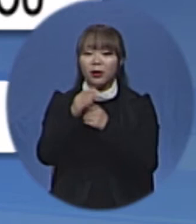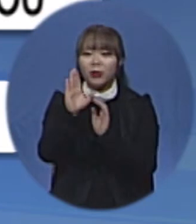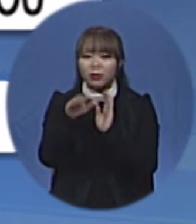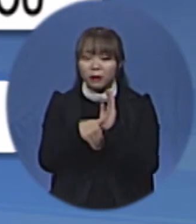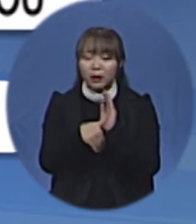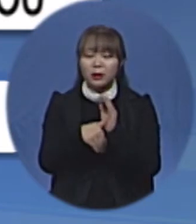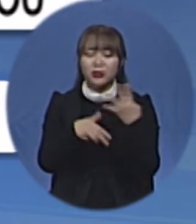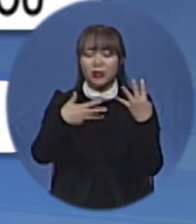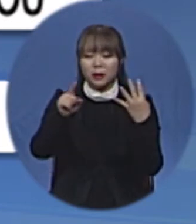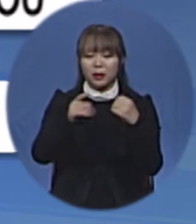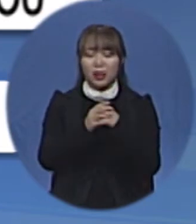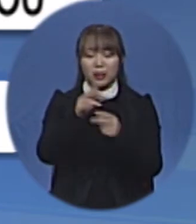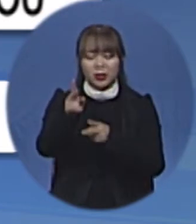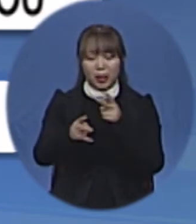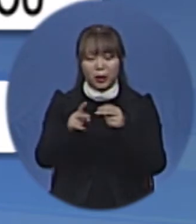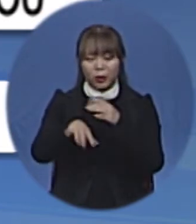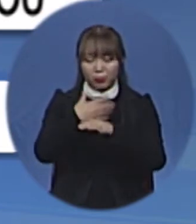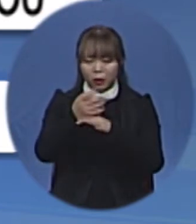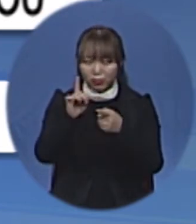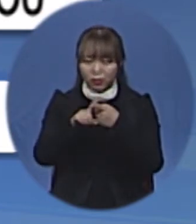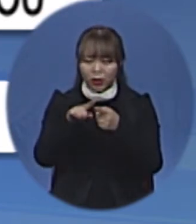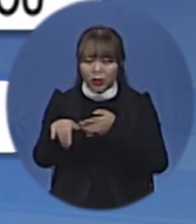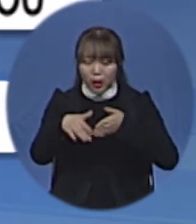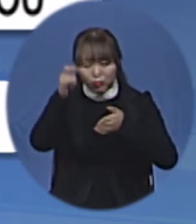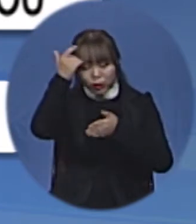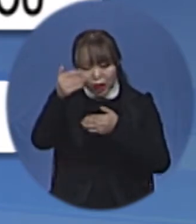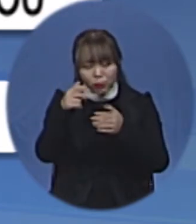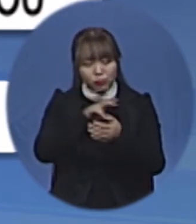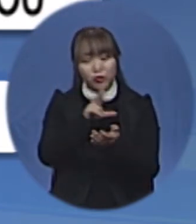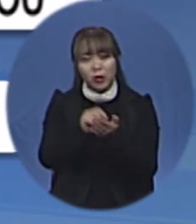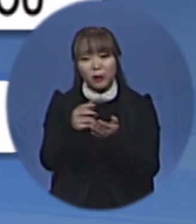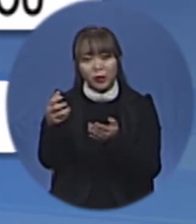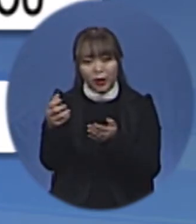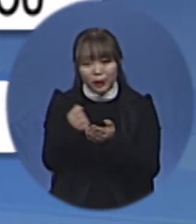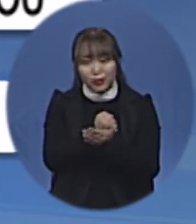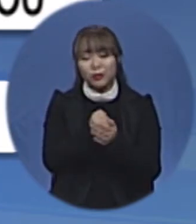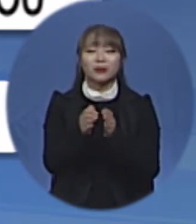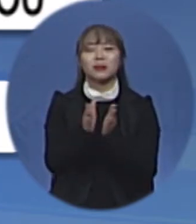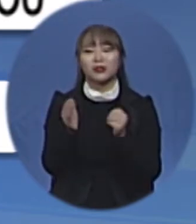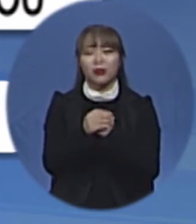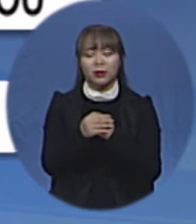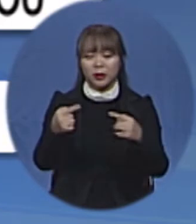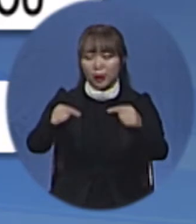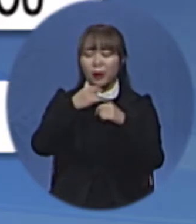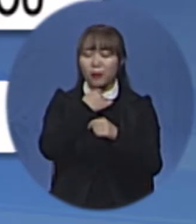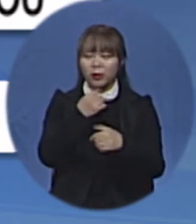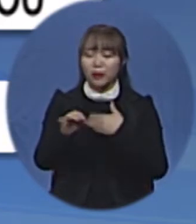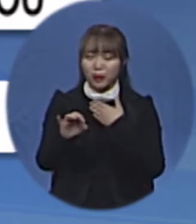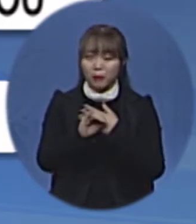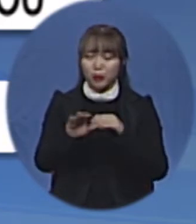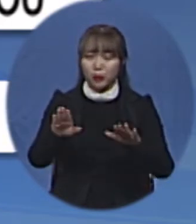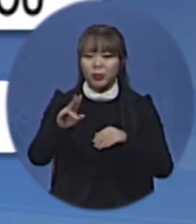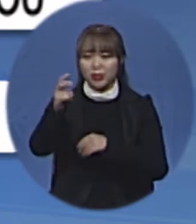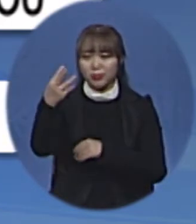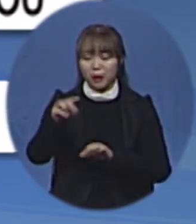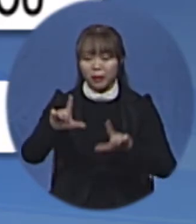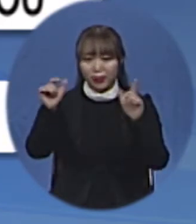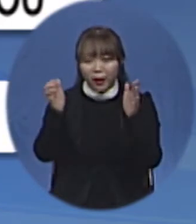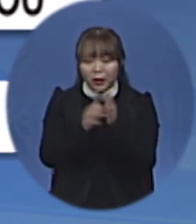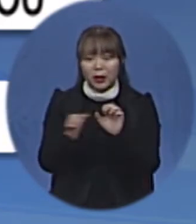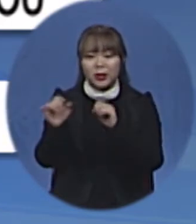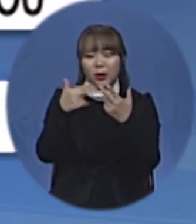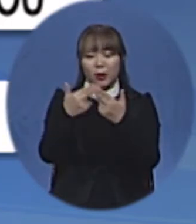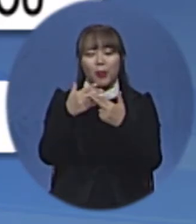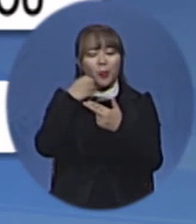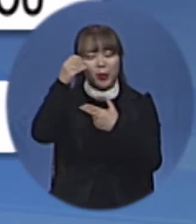대회에서는 제4차 산업혁명에게 길을 묻다라는 주제로 진행될 예정입니다. 참가를 원하는 사람은 이달 23일까지